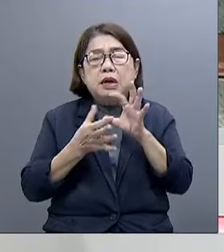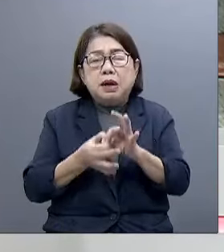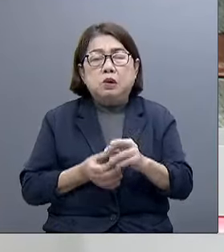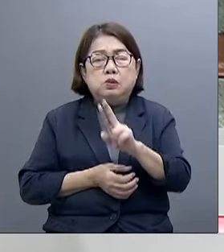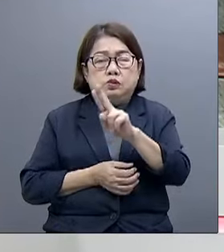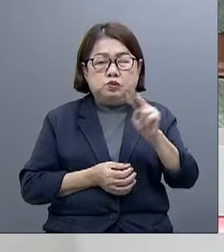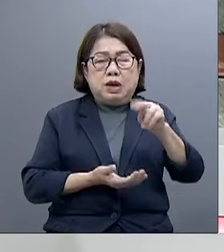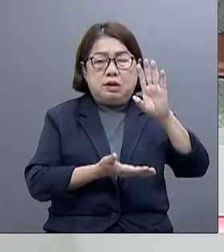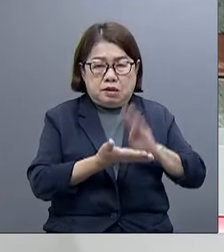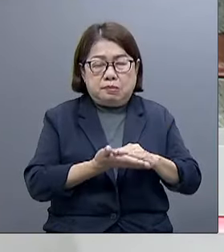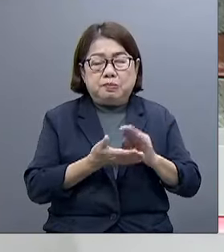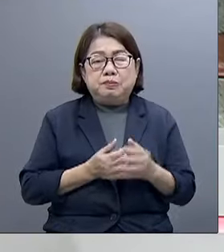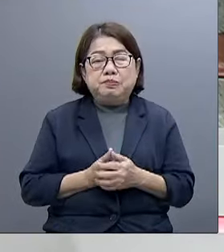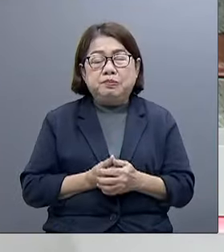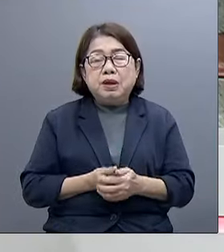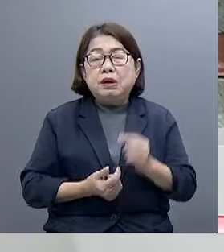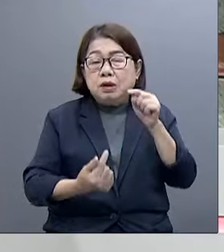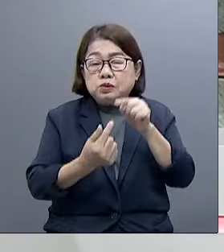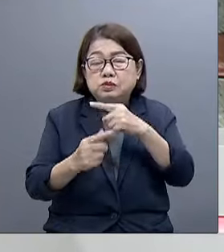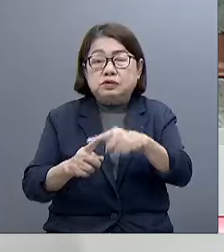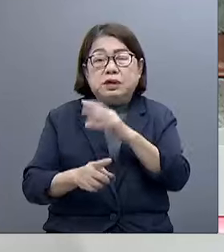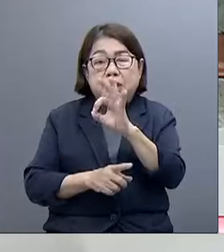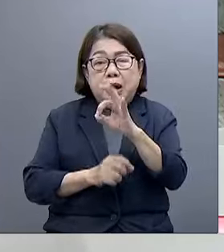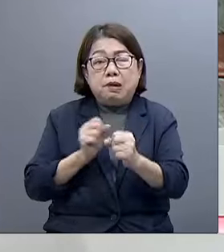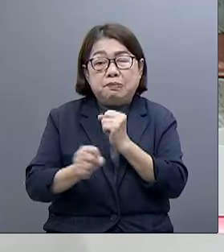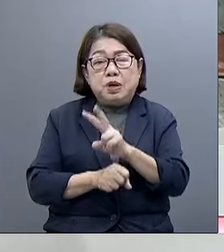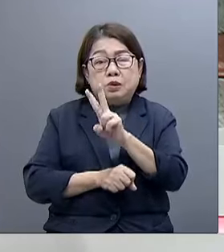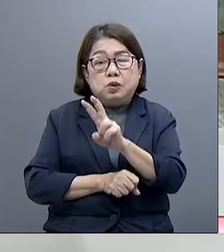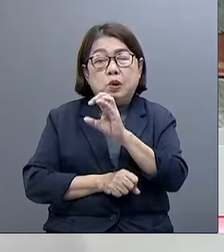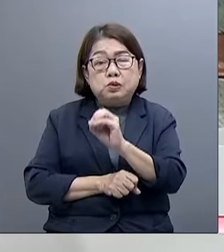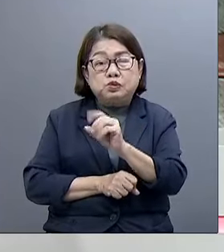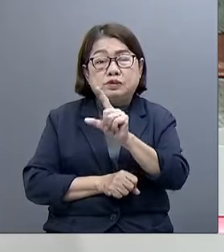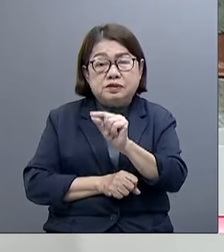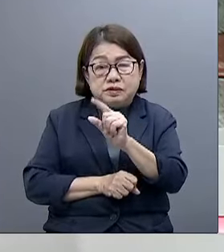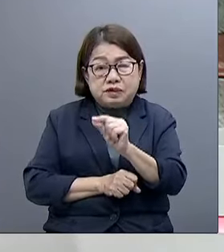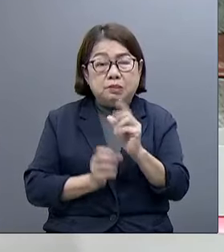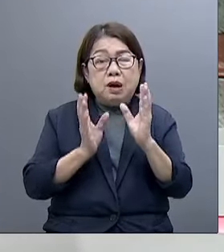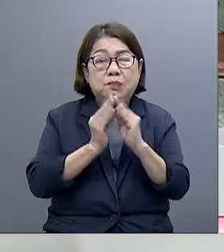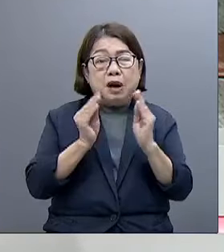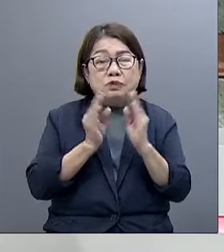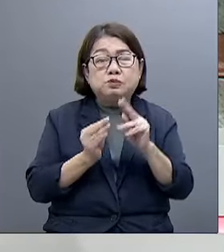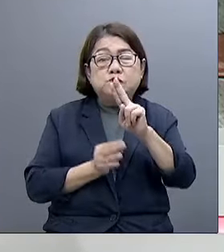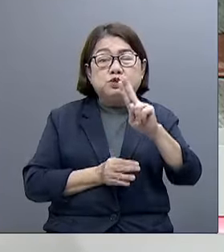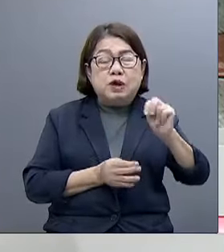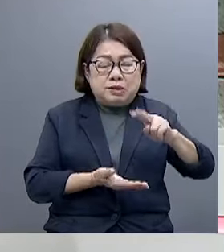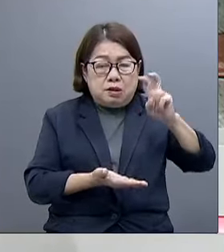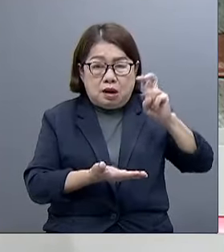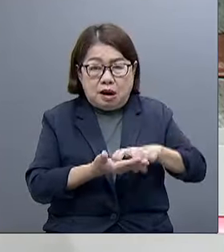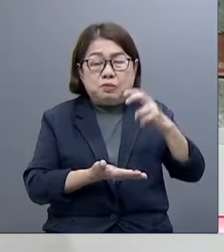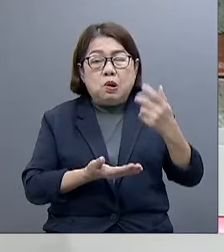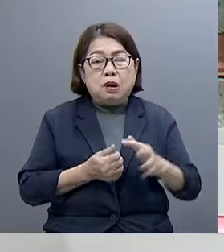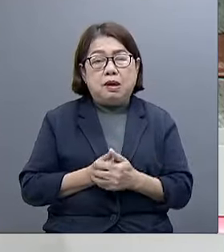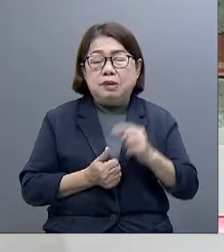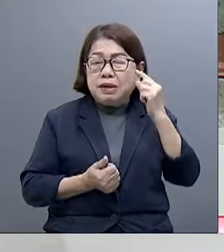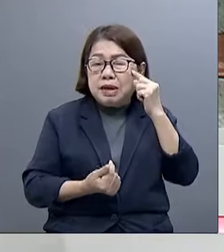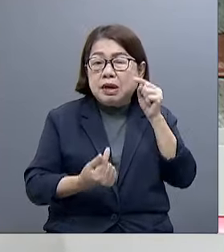าชาติด้วยค่ะโดยเมื่อเดือนกันยายนปี2020นะคะที่ประชุมสมัชชาสหประชาชาติรับรองแผนปฏิบัติการซึ่งตั้งเป้า